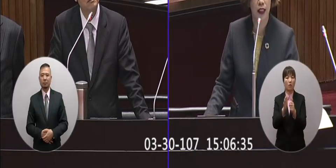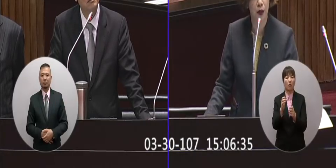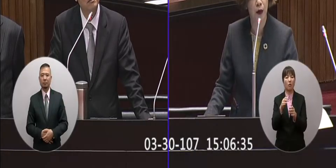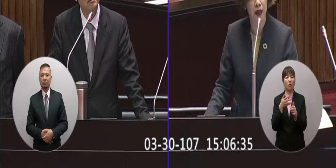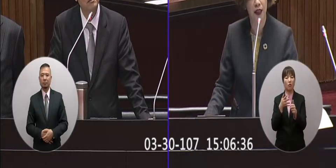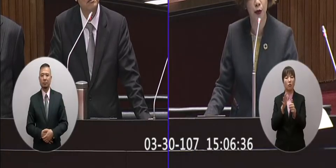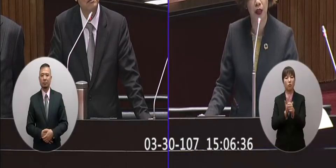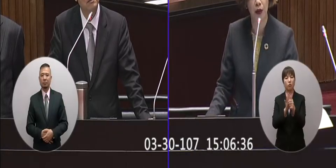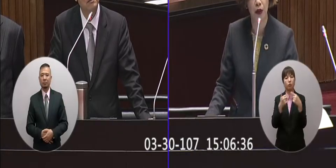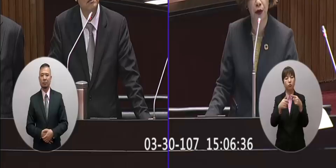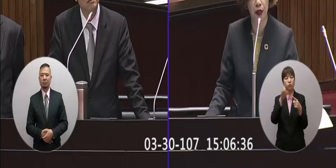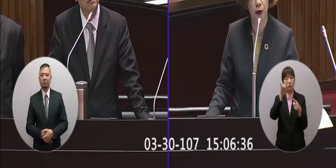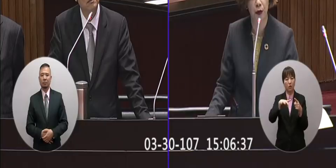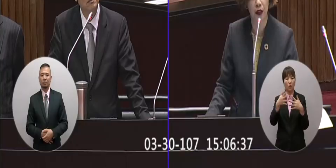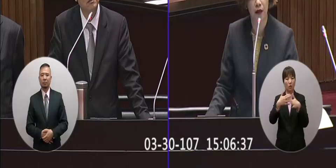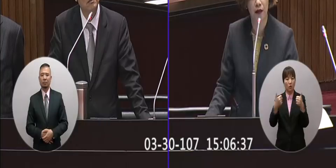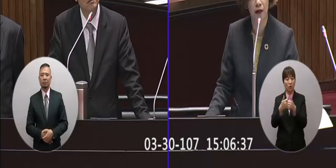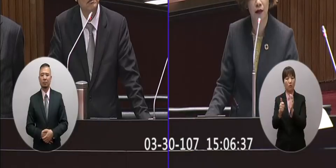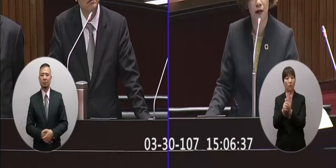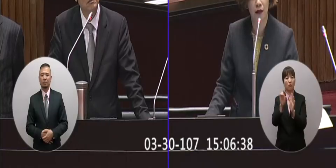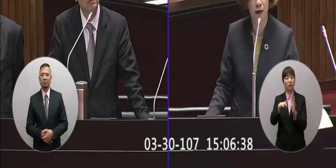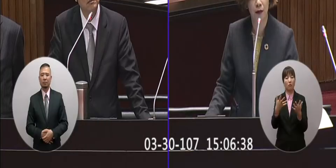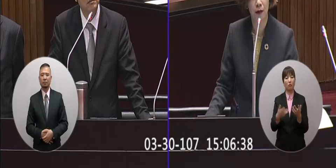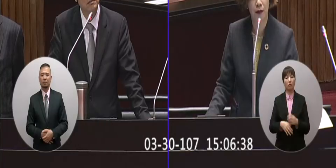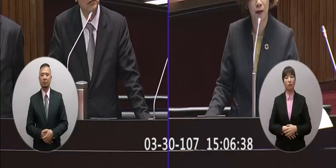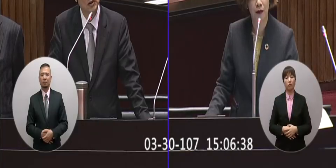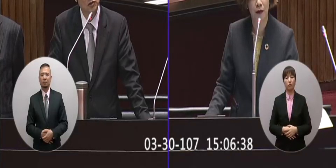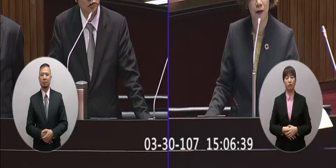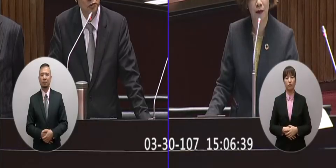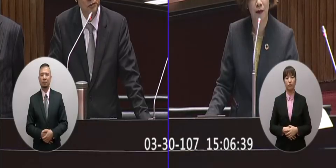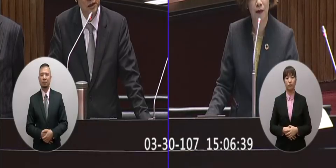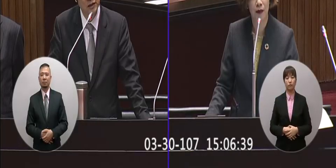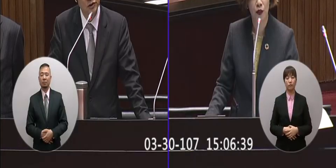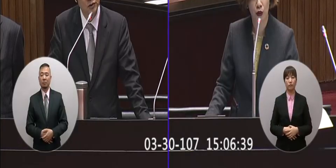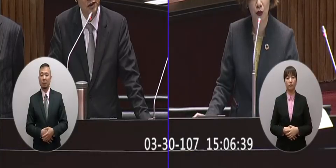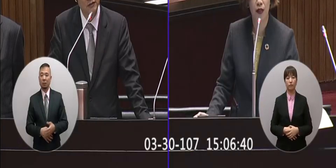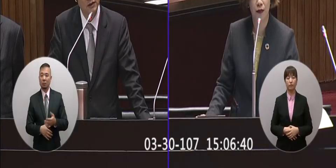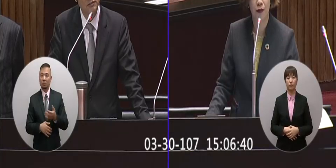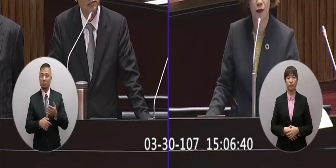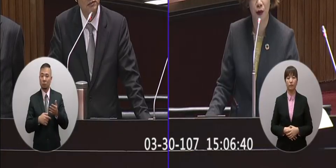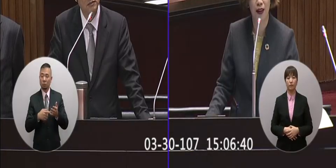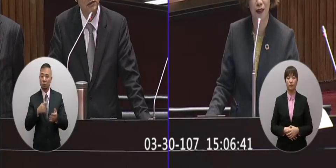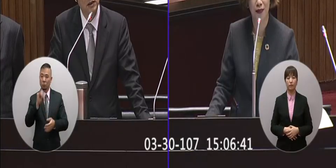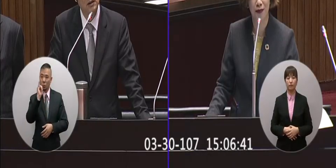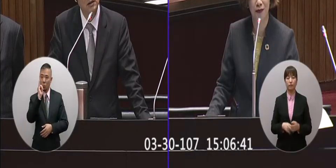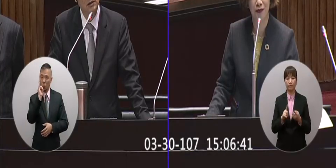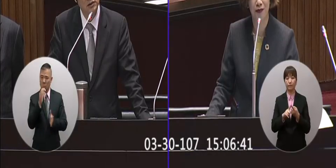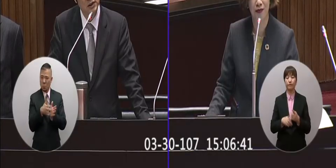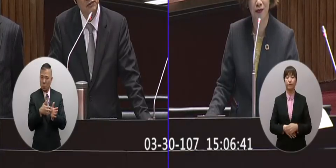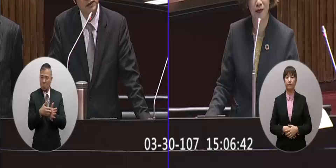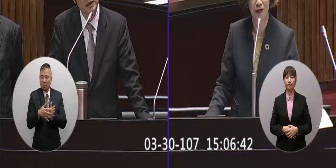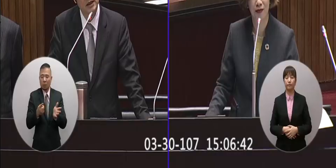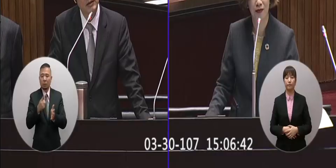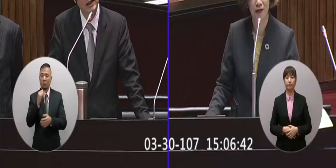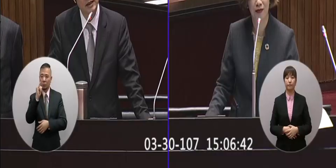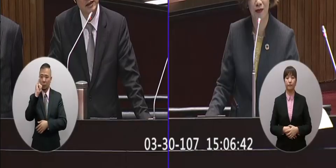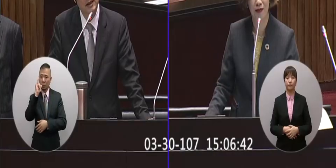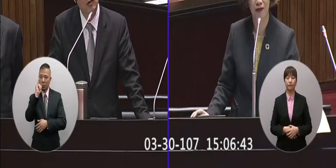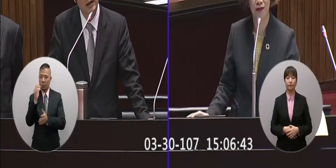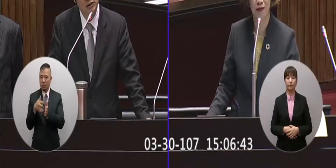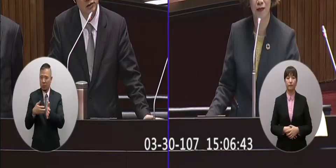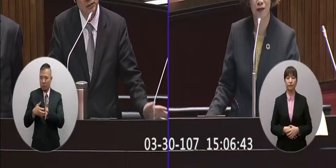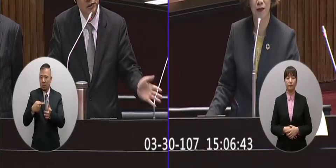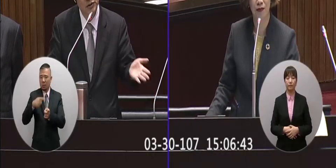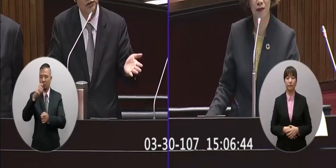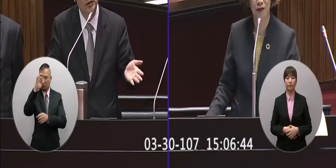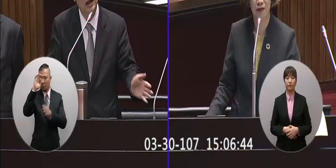导，现在有没有哪些专业团队在处理？ 你说毒那个酒瘾的方 面，对啊， 酒瘾的方面要看他的